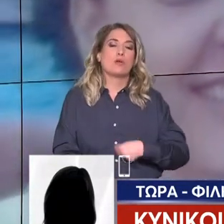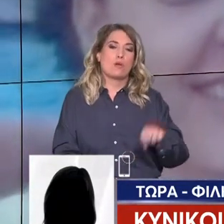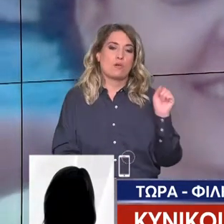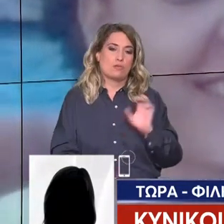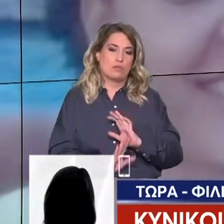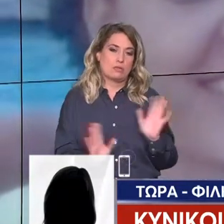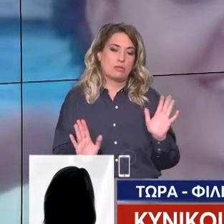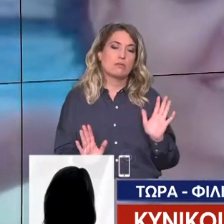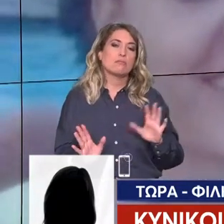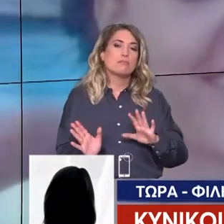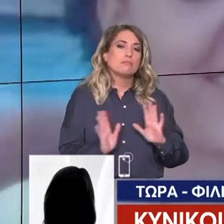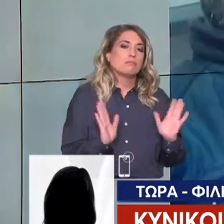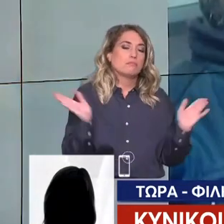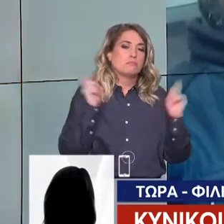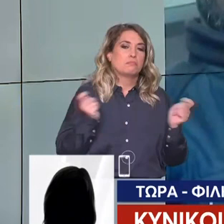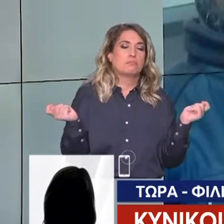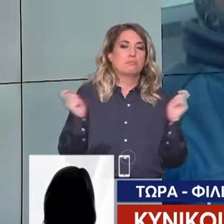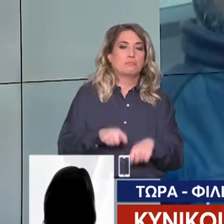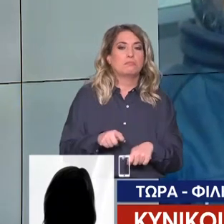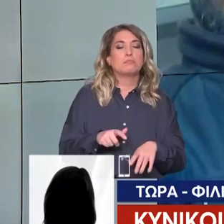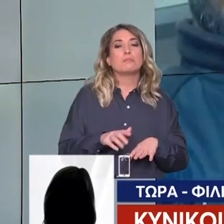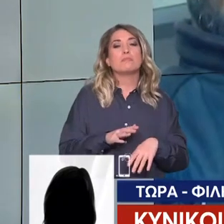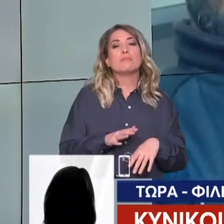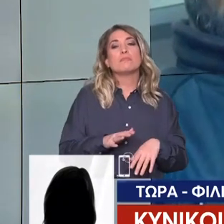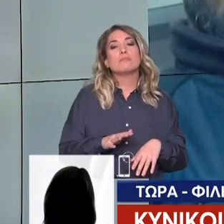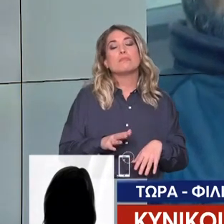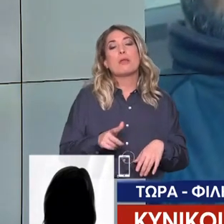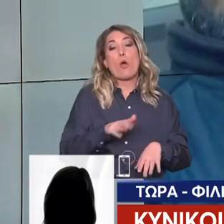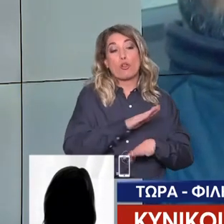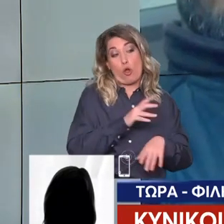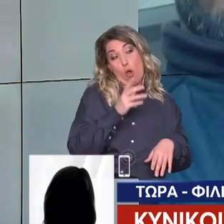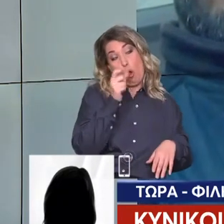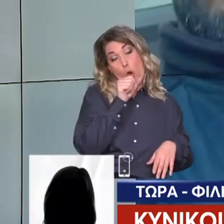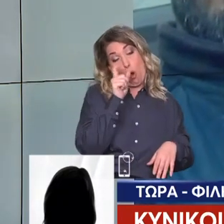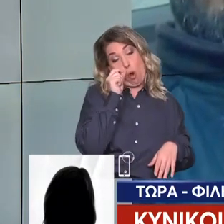τα είχε εξαφανίσει. Είχε πει στα παιδιά το ότι η μάνα τους πέθανε.